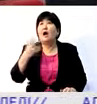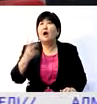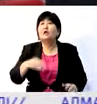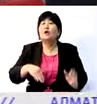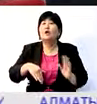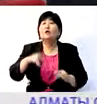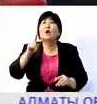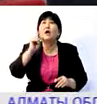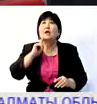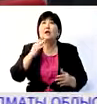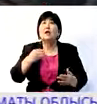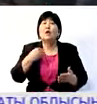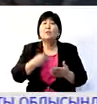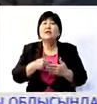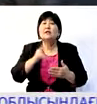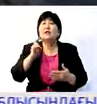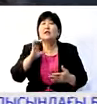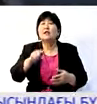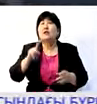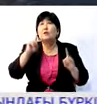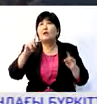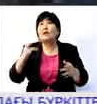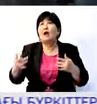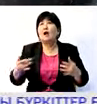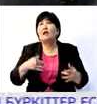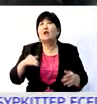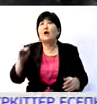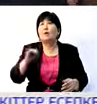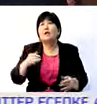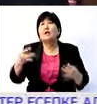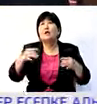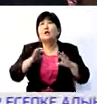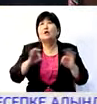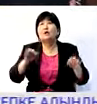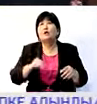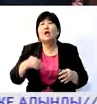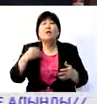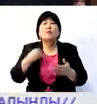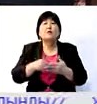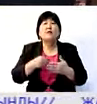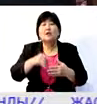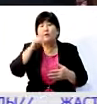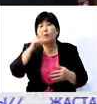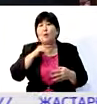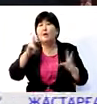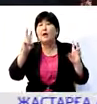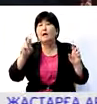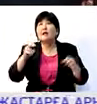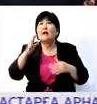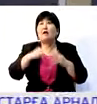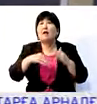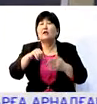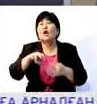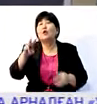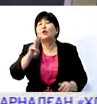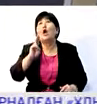жоғары жайлылыққа ие бизнес-класс салына белгілі актер, продюсер, тележүргізуші, бизнес по қазақстан франшизасының негізін қалаушы